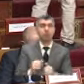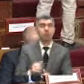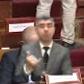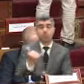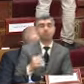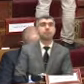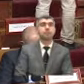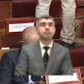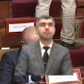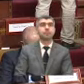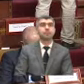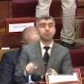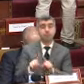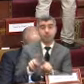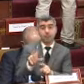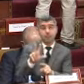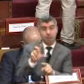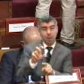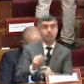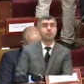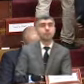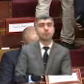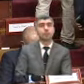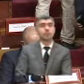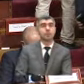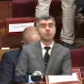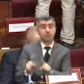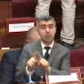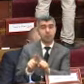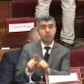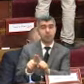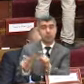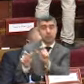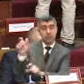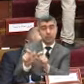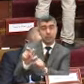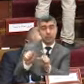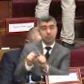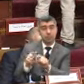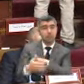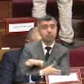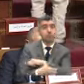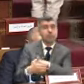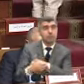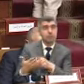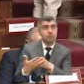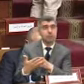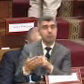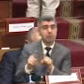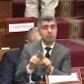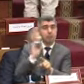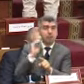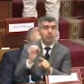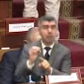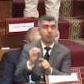جدا، وحنا كنعرفوا باللي هذه الفئة اللي هي تتضرر الآن هي من الفئات سي لو مايون فابل ديال